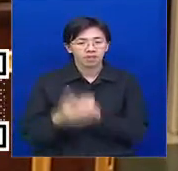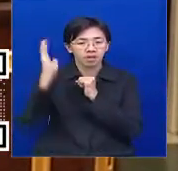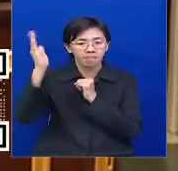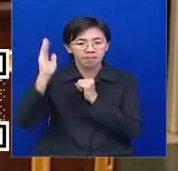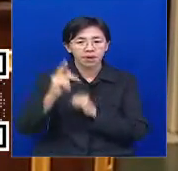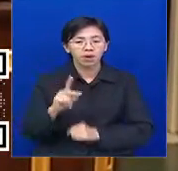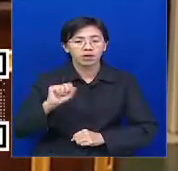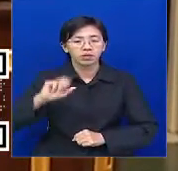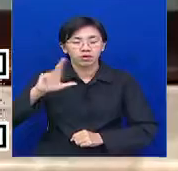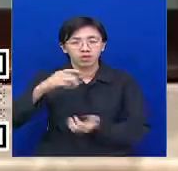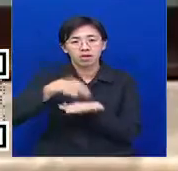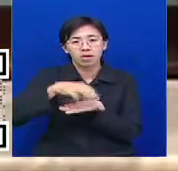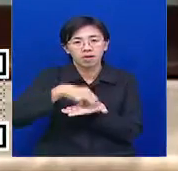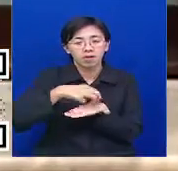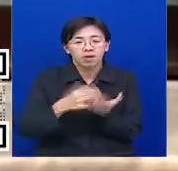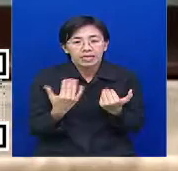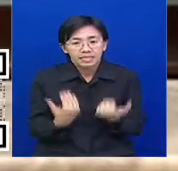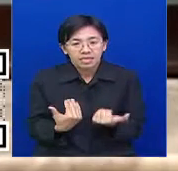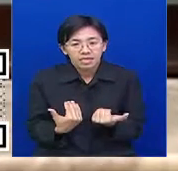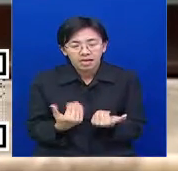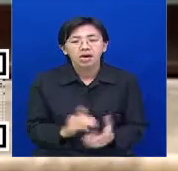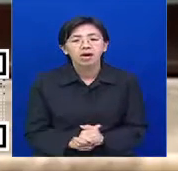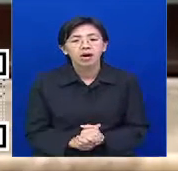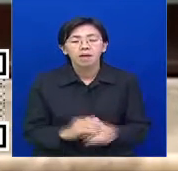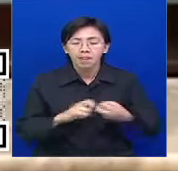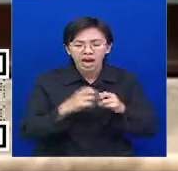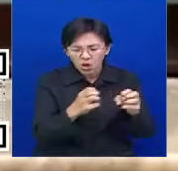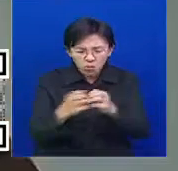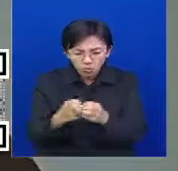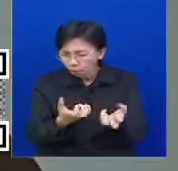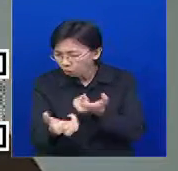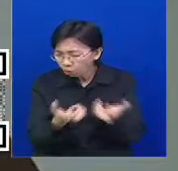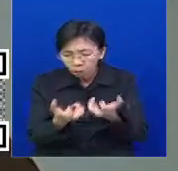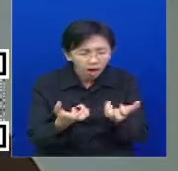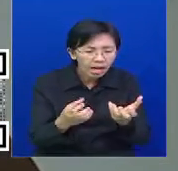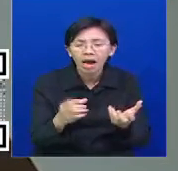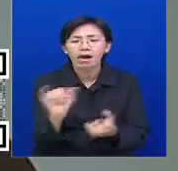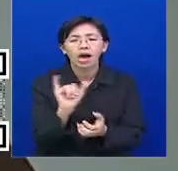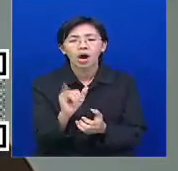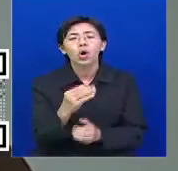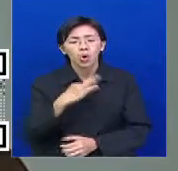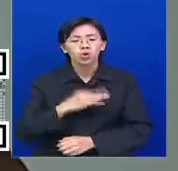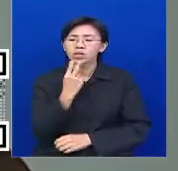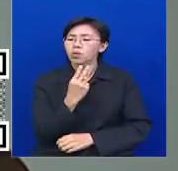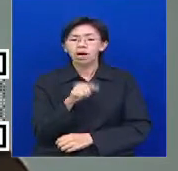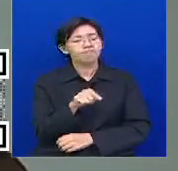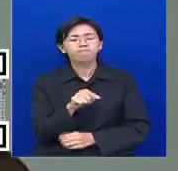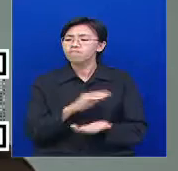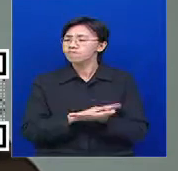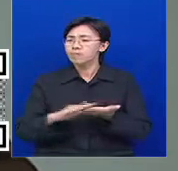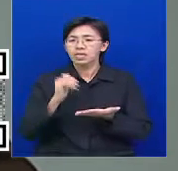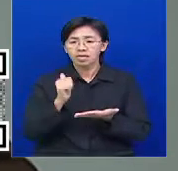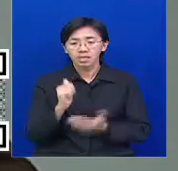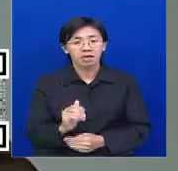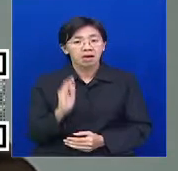ฆษกคสช.กล่าวว่ายังไม่มีสัญญาณสว่าจะเกิดความวุ่นวายภาพรวมก็ถือว่ายังเป็นไปด้วยความเรียบร้อยแต่ว่าหาก